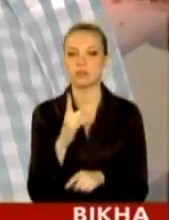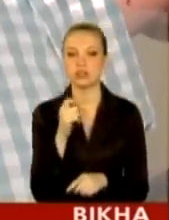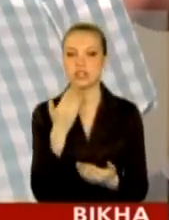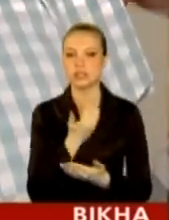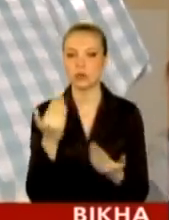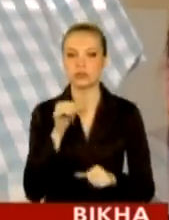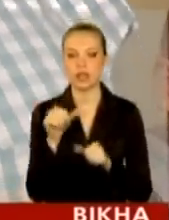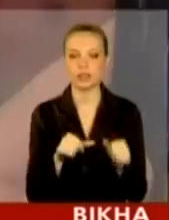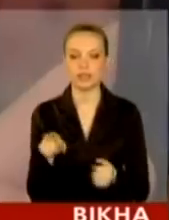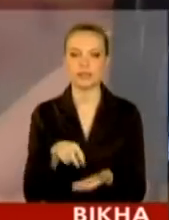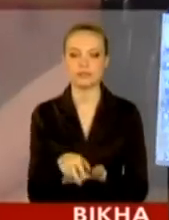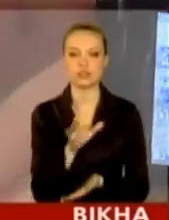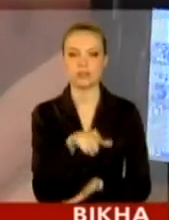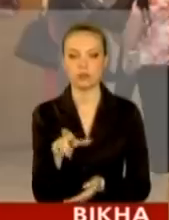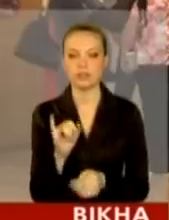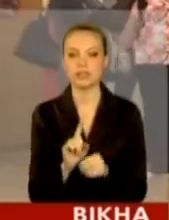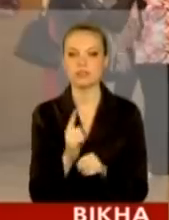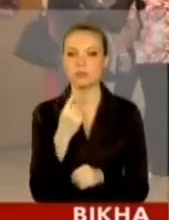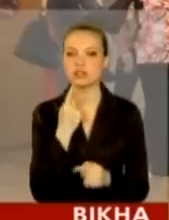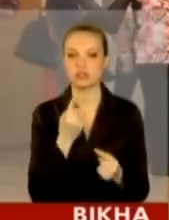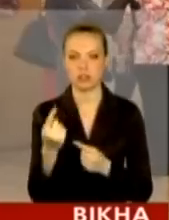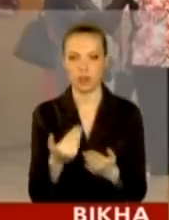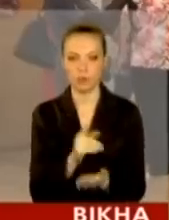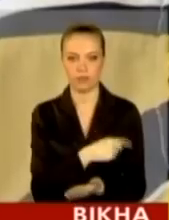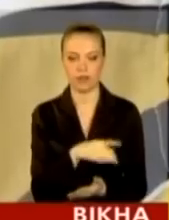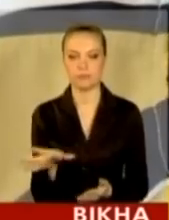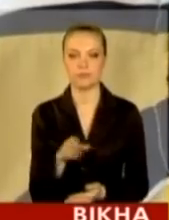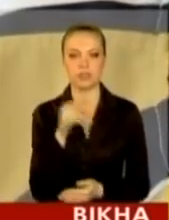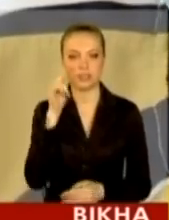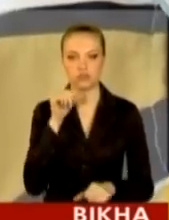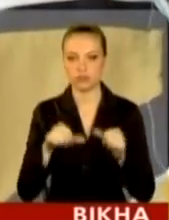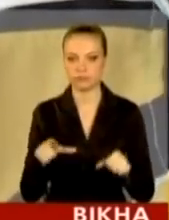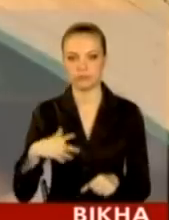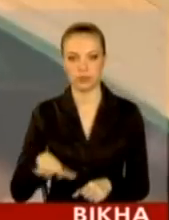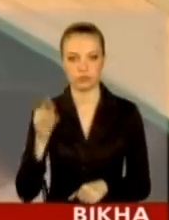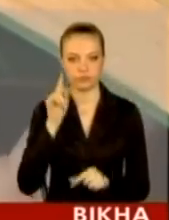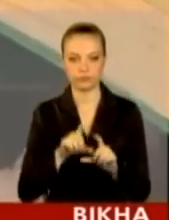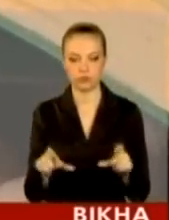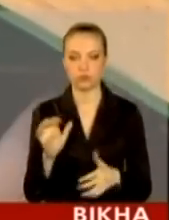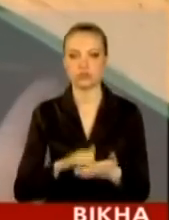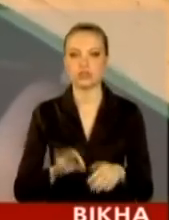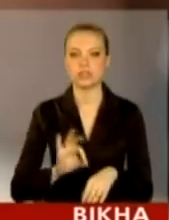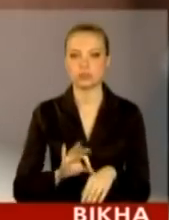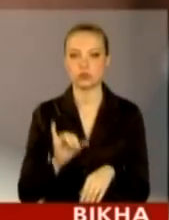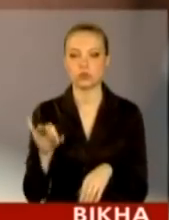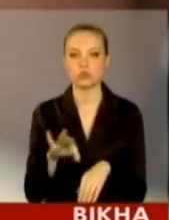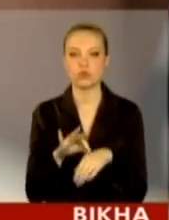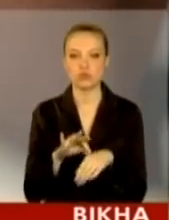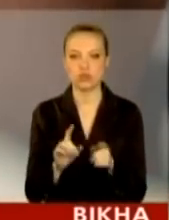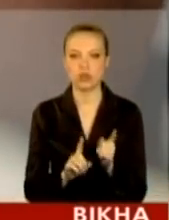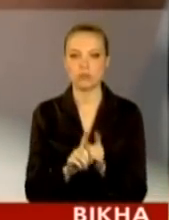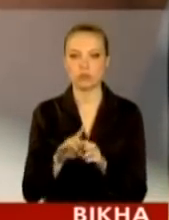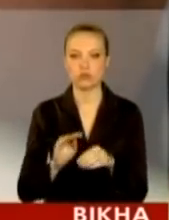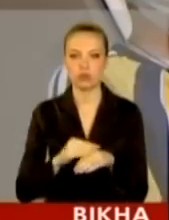рік Віталик вийшов в люди і вперше далеко від лікарні. Весь навчальний рік він не був у школі через недугу. У нього шкіра почала